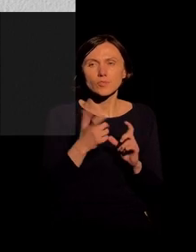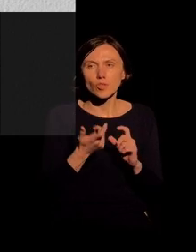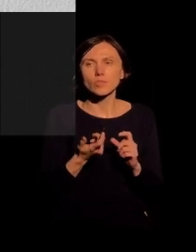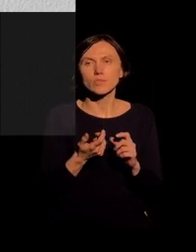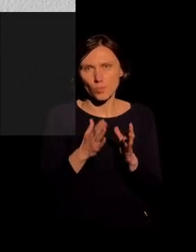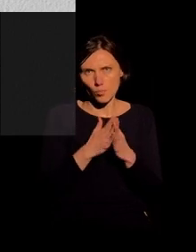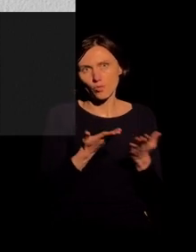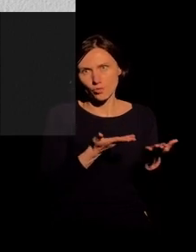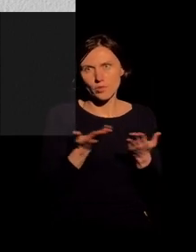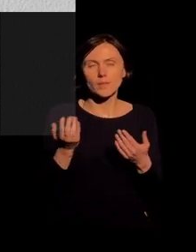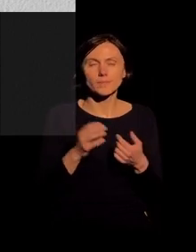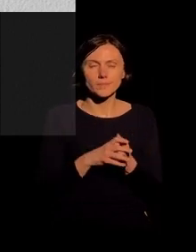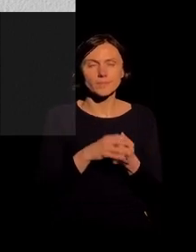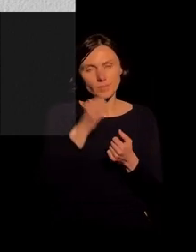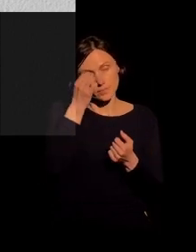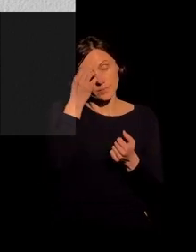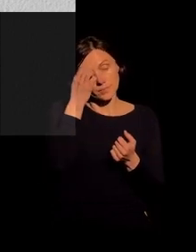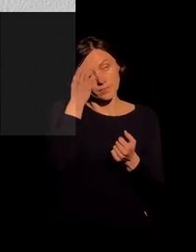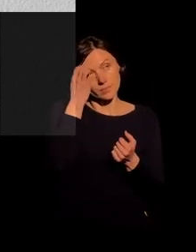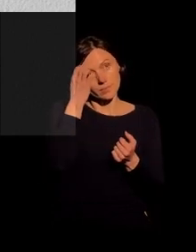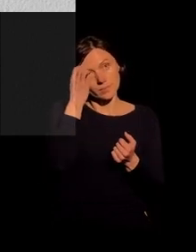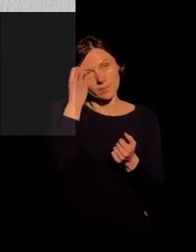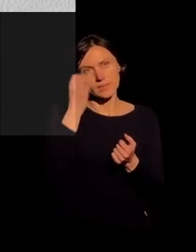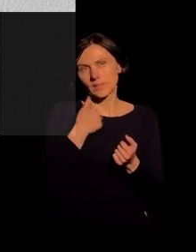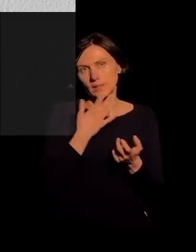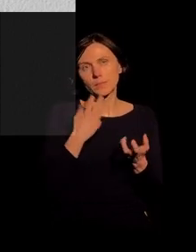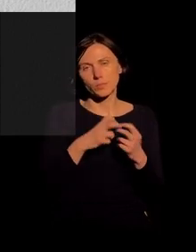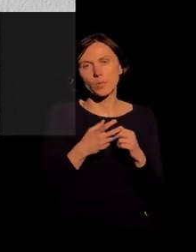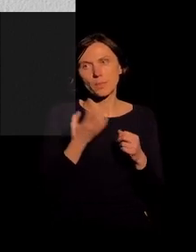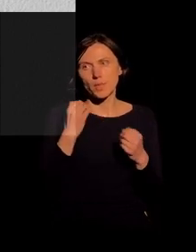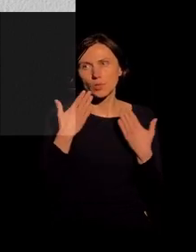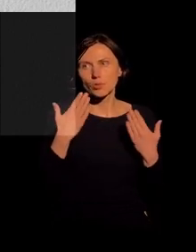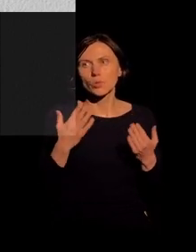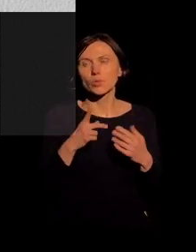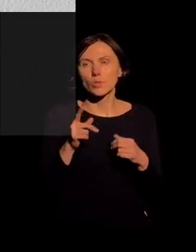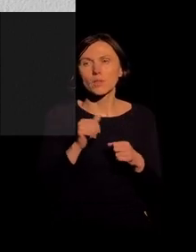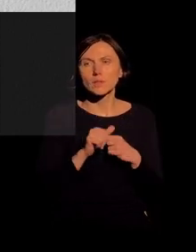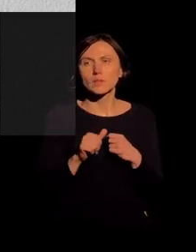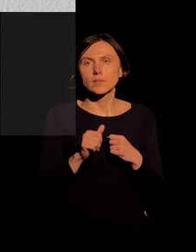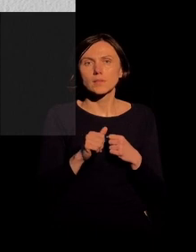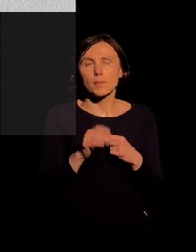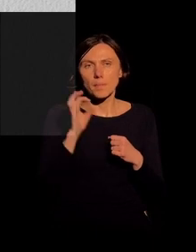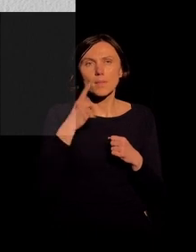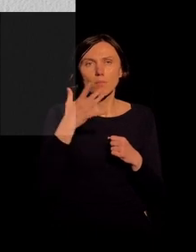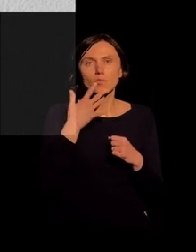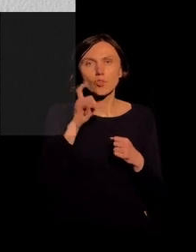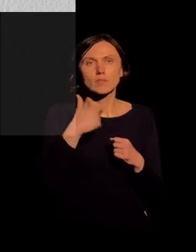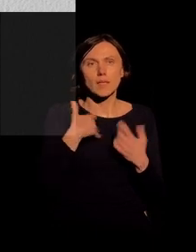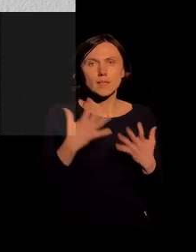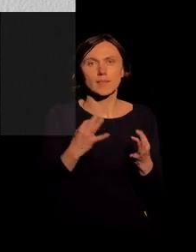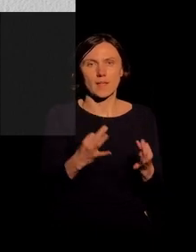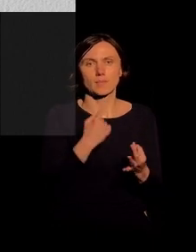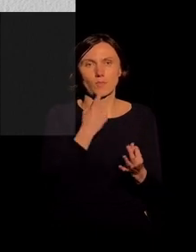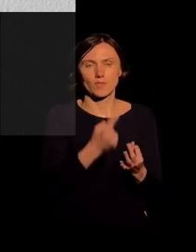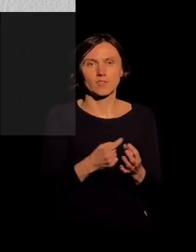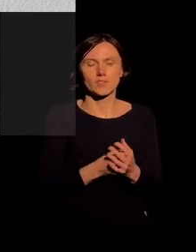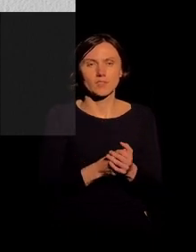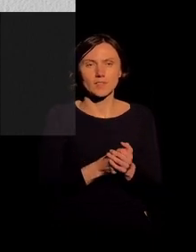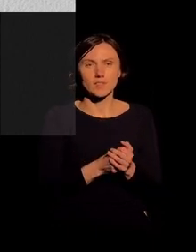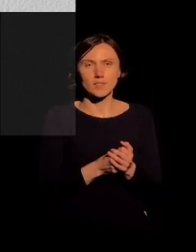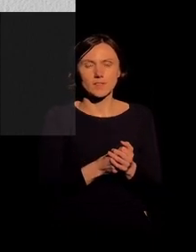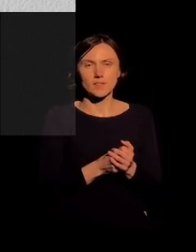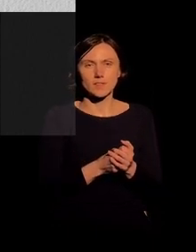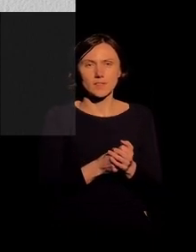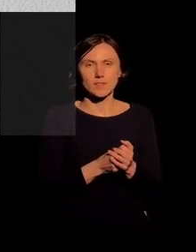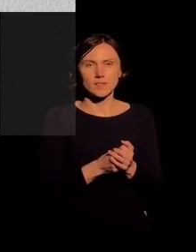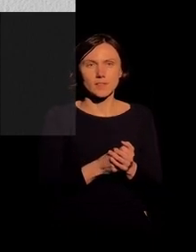powiedzieć, to bardzo proszę. To ja jakby nie mam z tym problemu. Bardzo dziękuję. To jest, w zasadzie pan powiedział to, co ja chciałem teraz powiedzieć. Właśnie